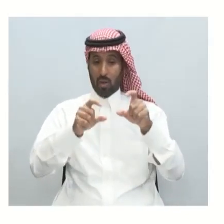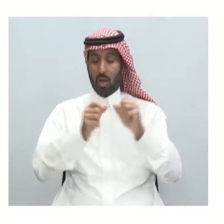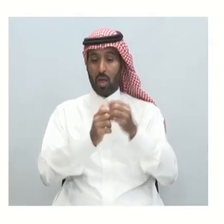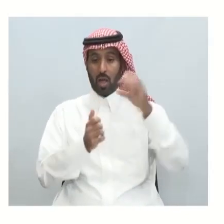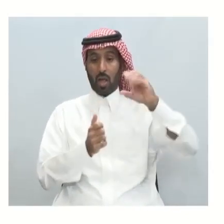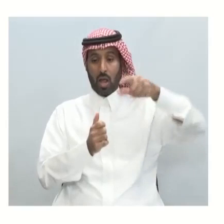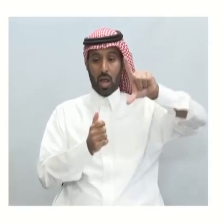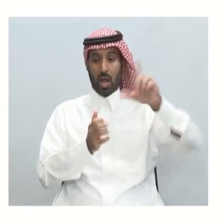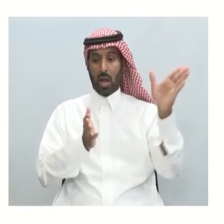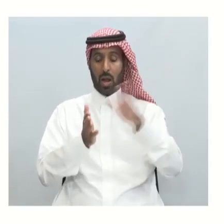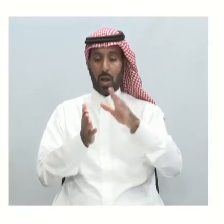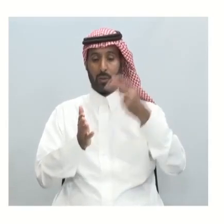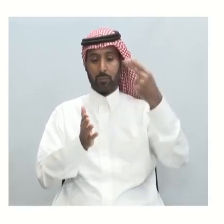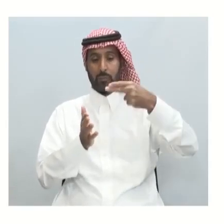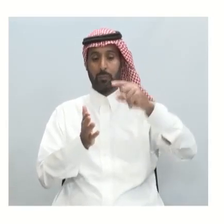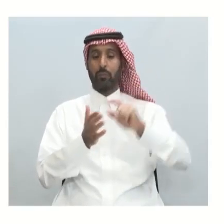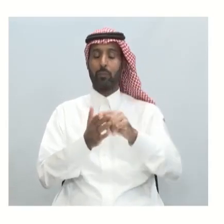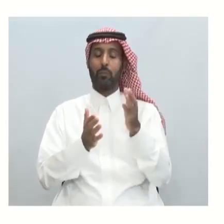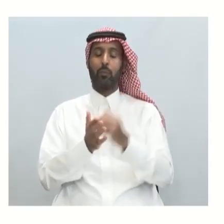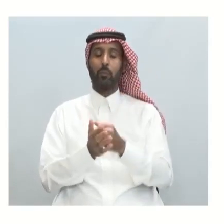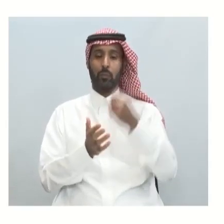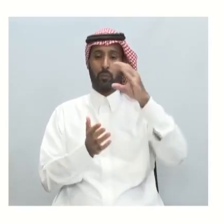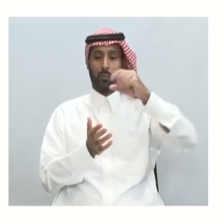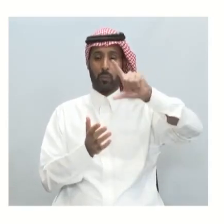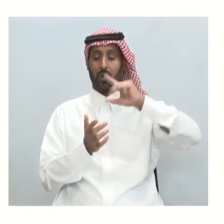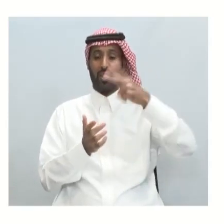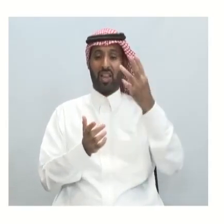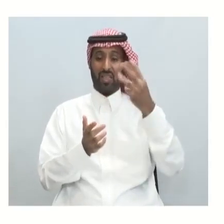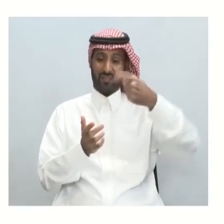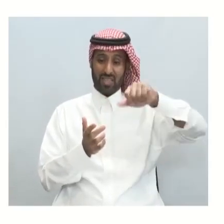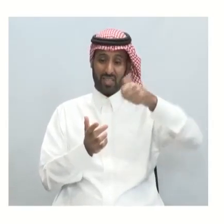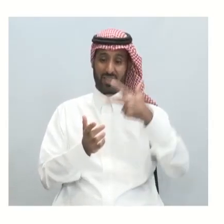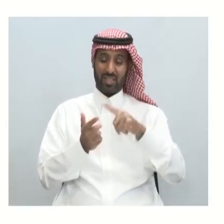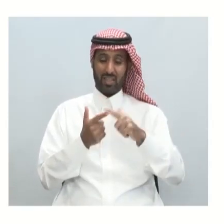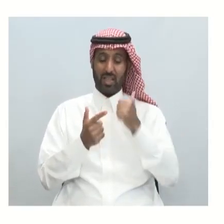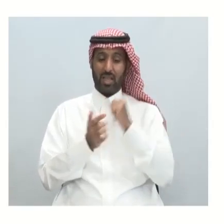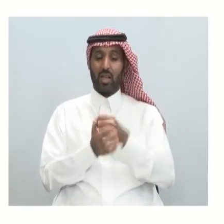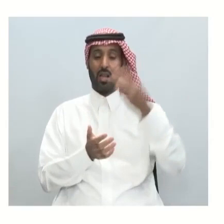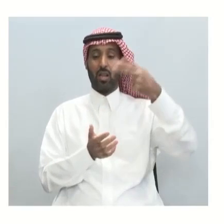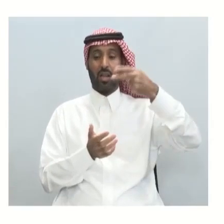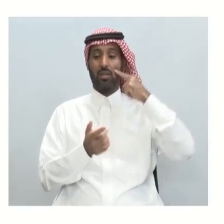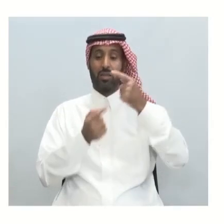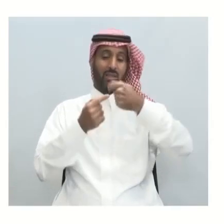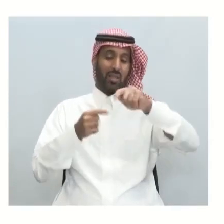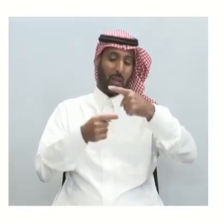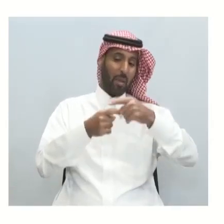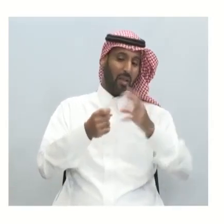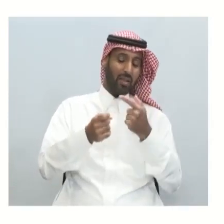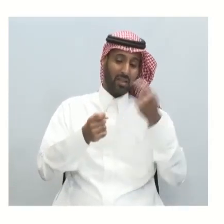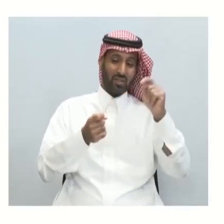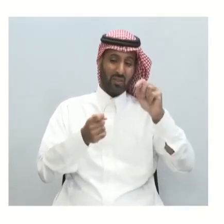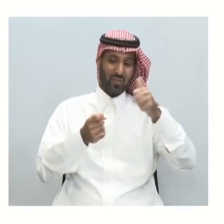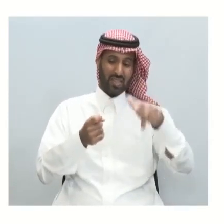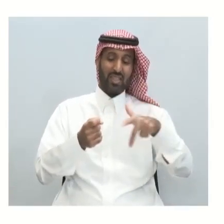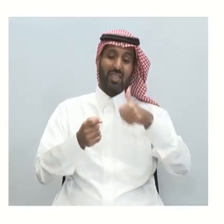الكلور والهيدروجين الكلور 3.16 والهيدروجين 2.2 القيمه بينهم 0.96